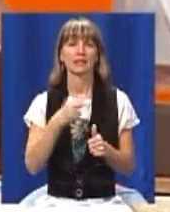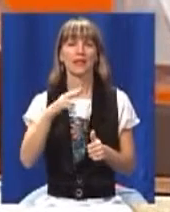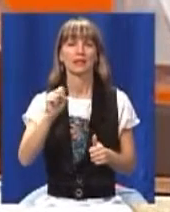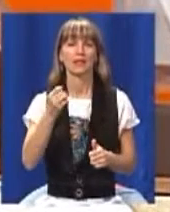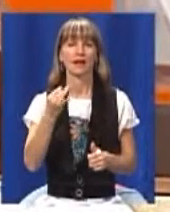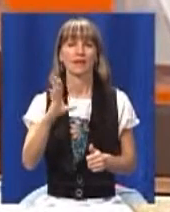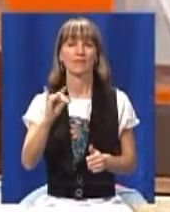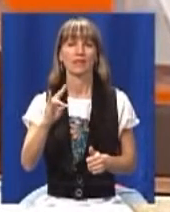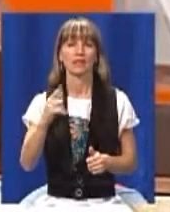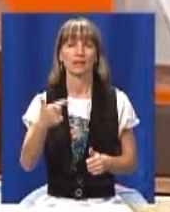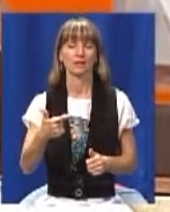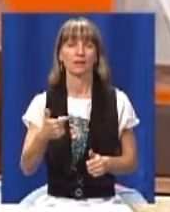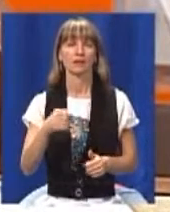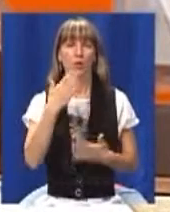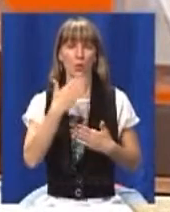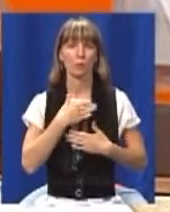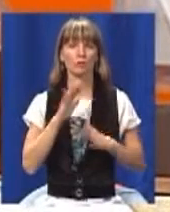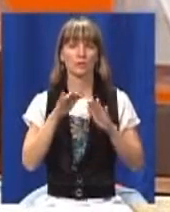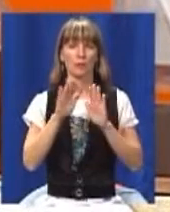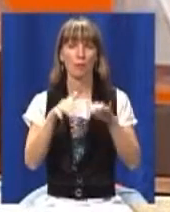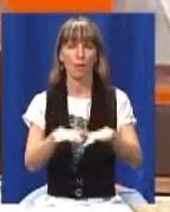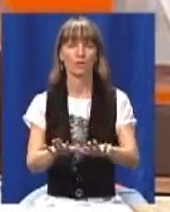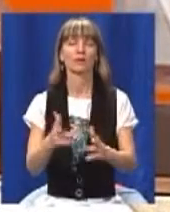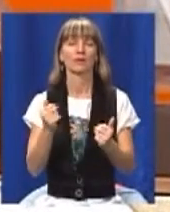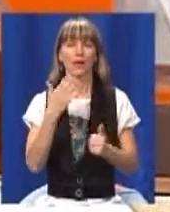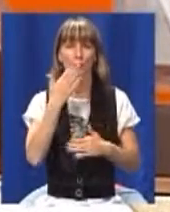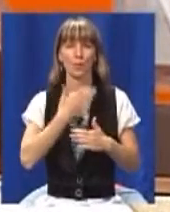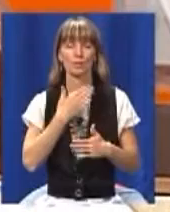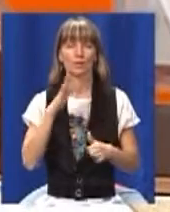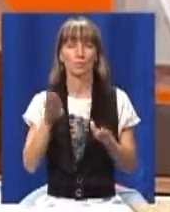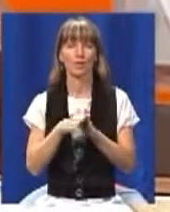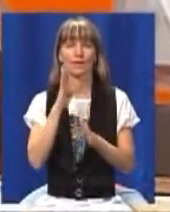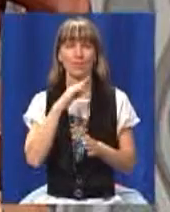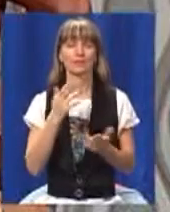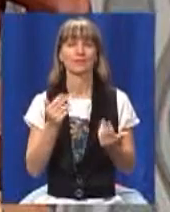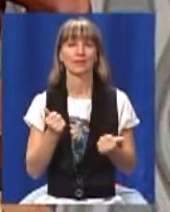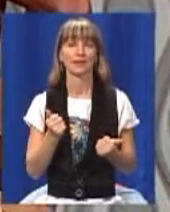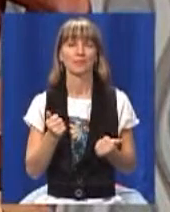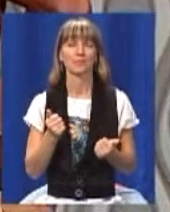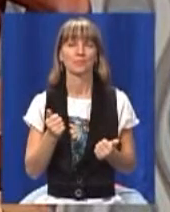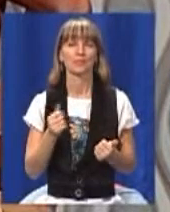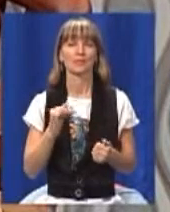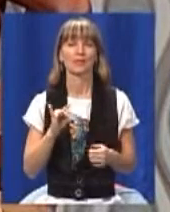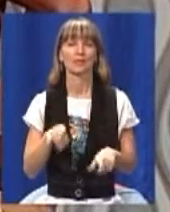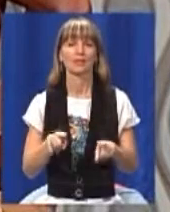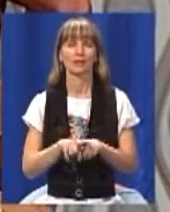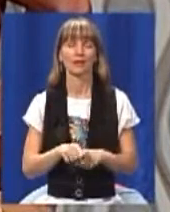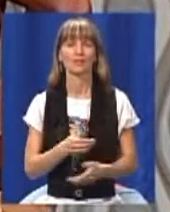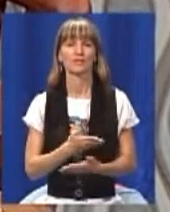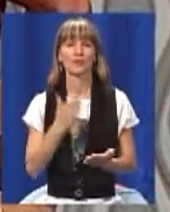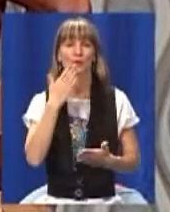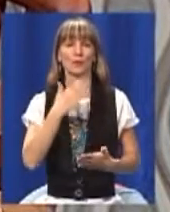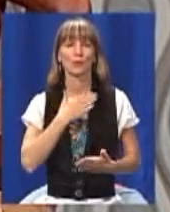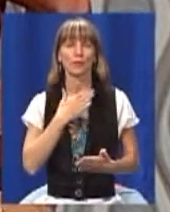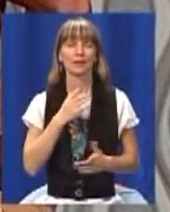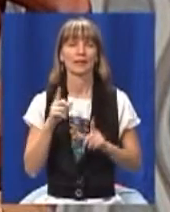море? Так. І, мабуть, полюбляєш пірнати під воду? Ні. Так, і ви також, мабуть,